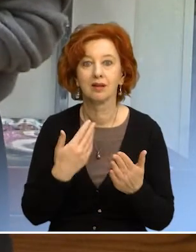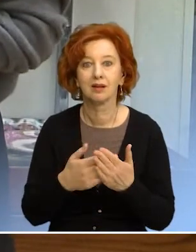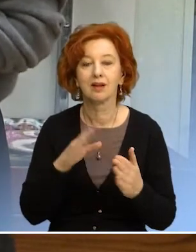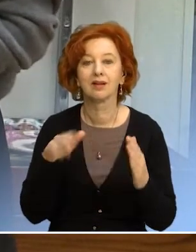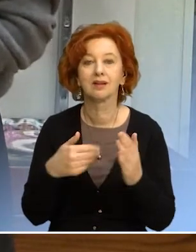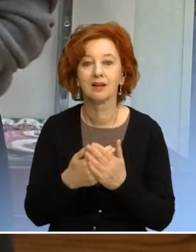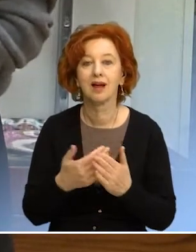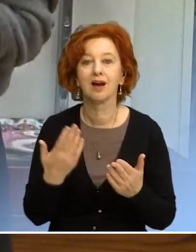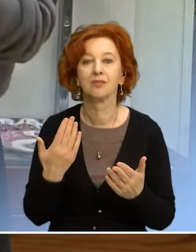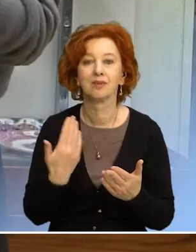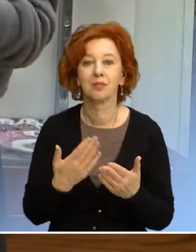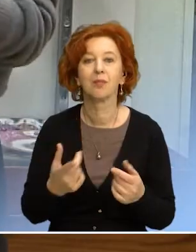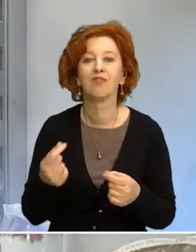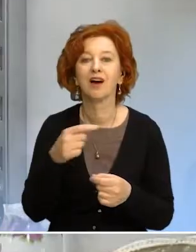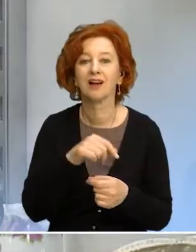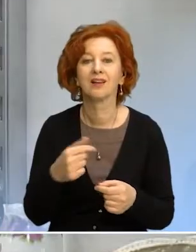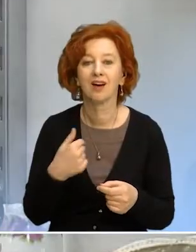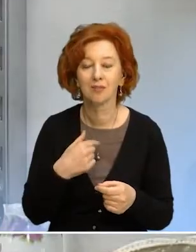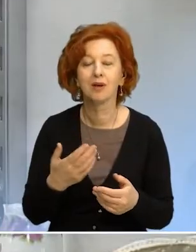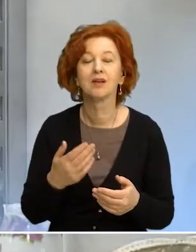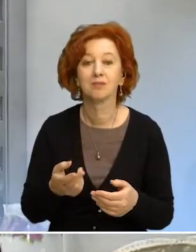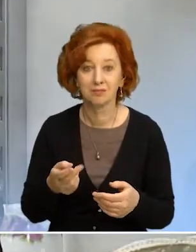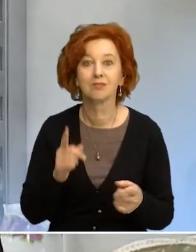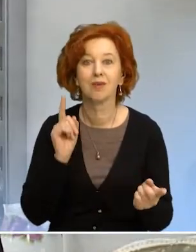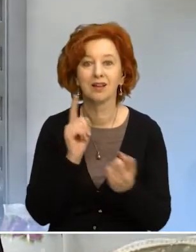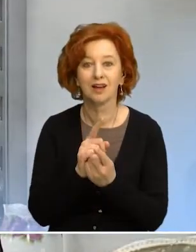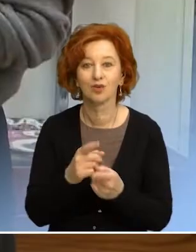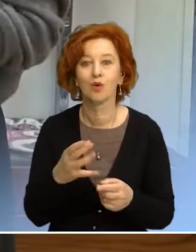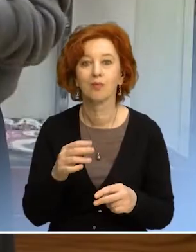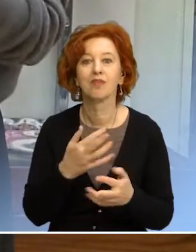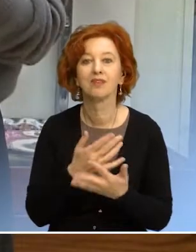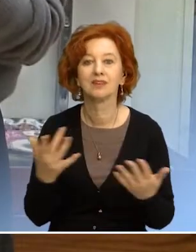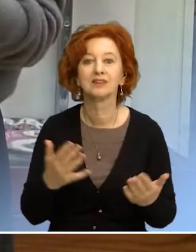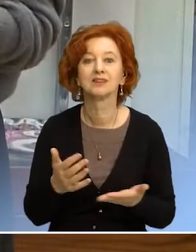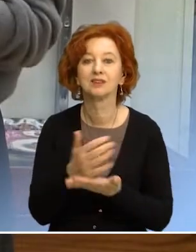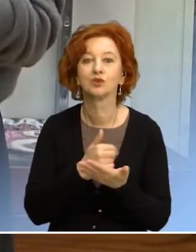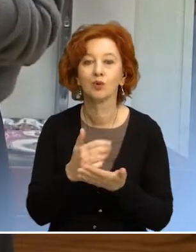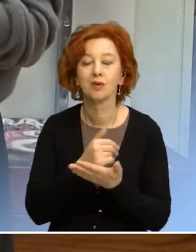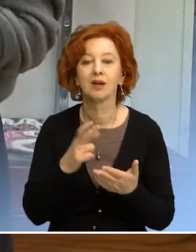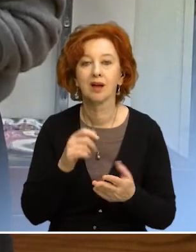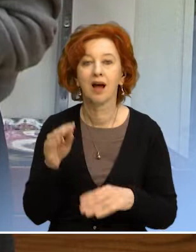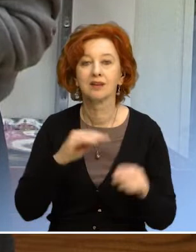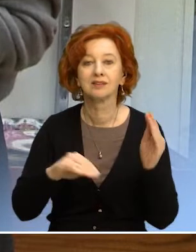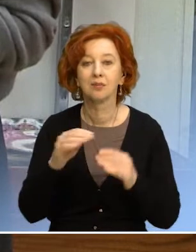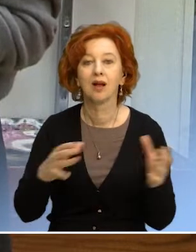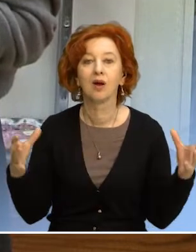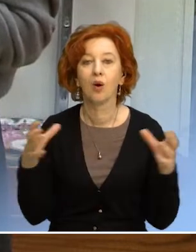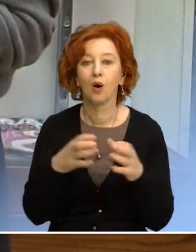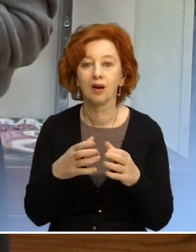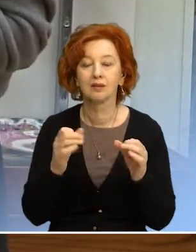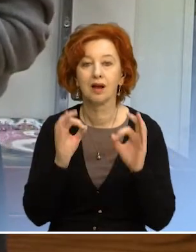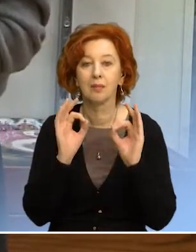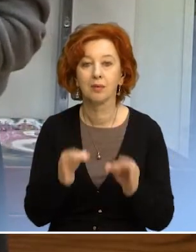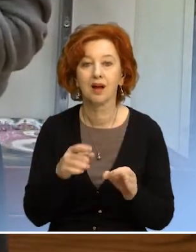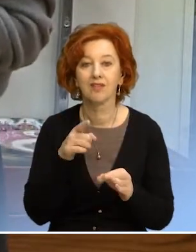например, для вареников. Ну, к вареникам мы еще подойдем. А можно в нескольких словах, как собиралась, как создавалась эта коллекция и